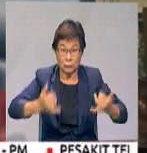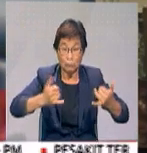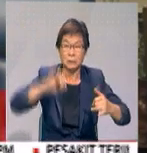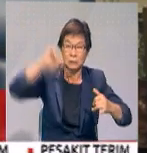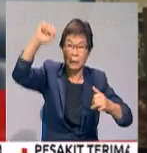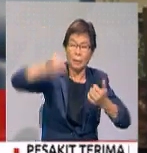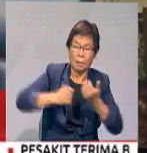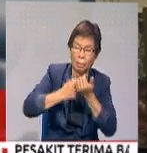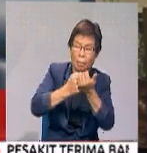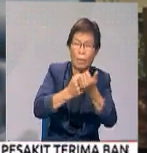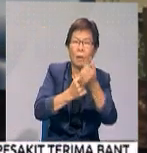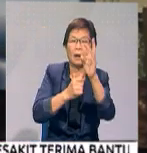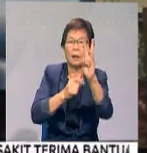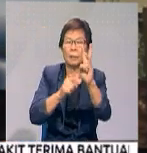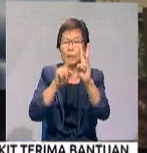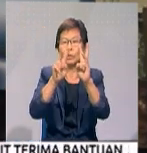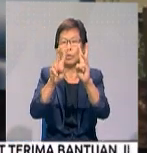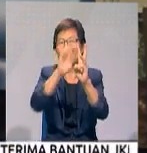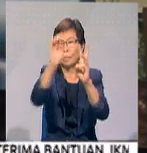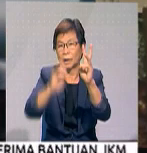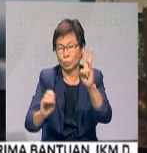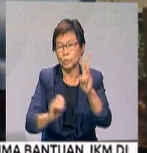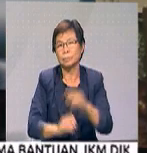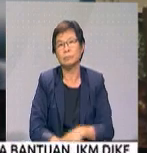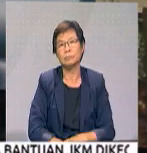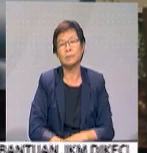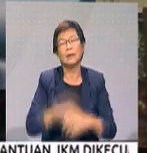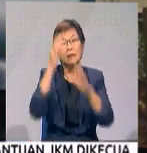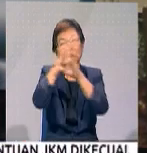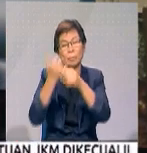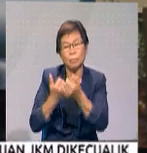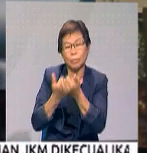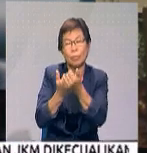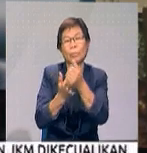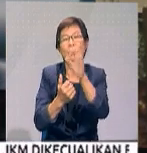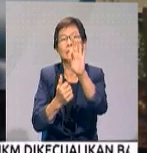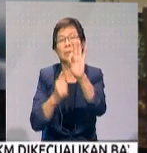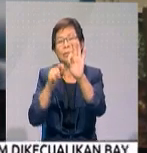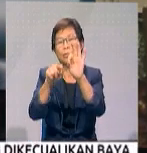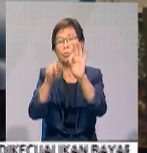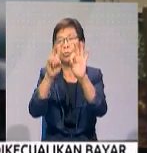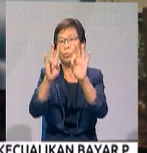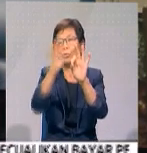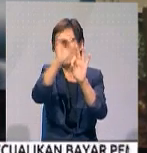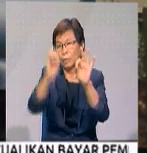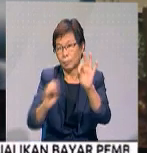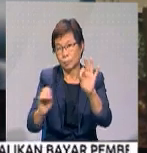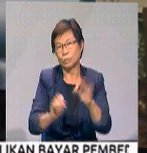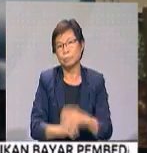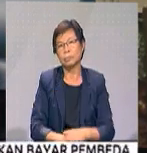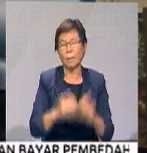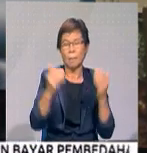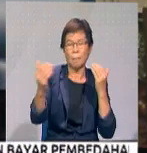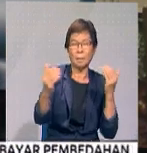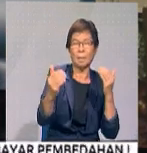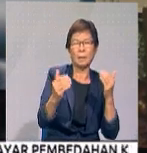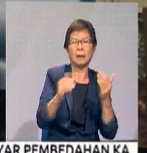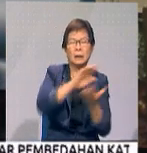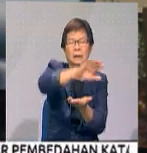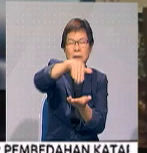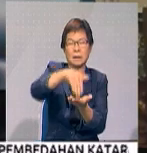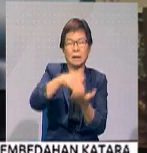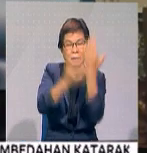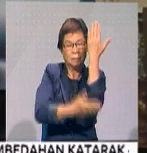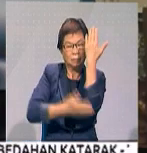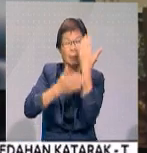Sabah menyumbang 6.2% dan Sarawak menyumbang 9.7% berbanding wilayah tengah